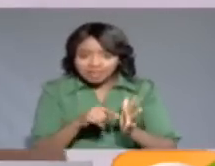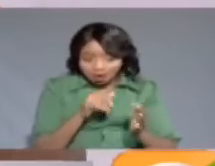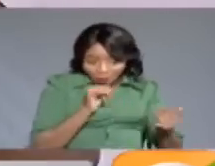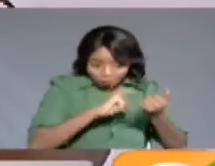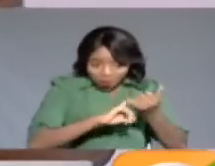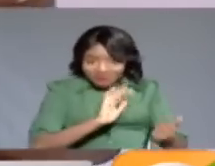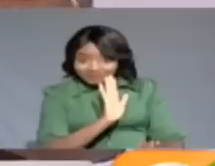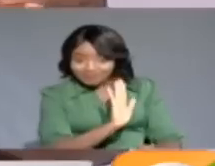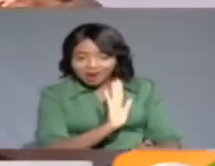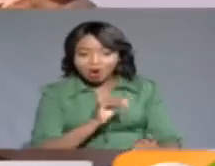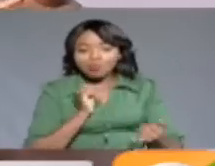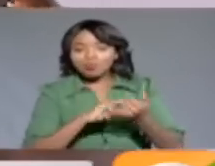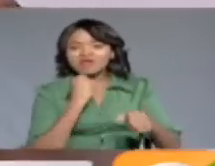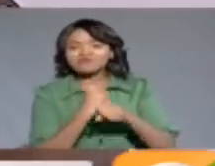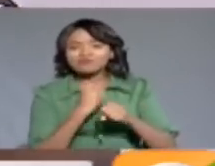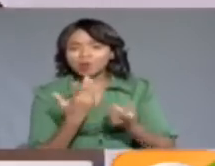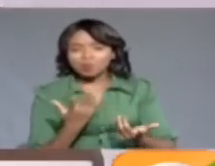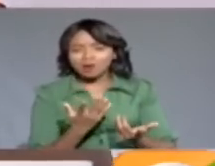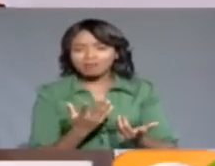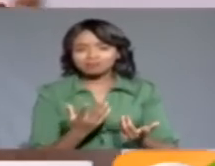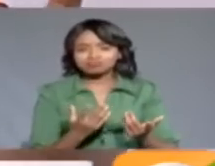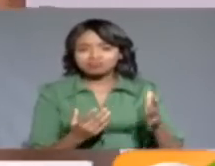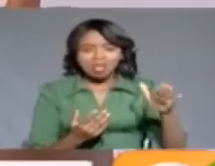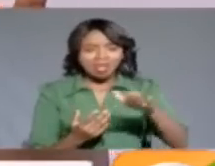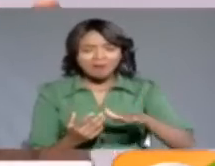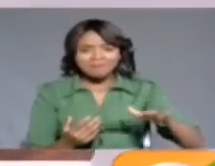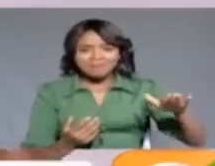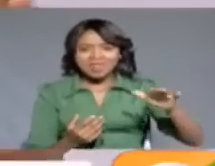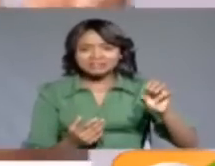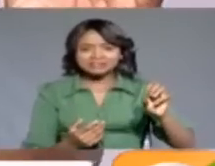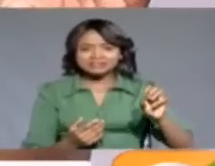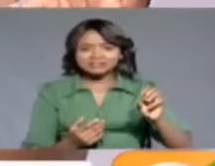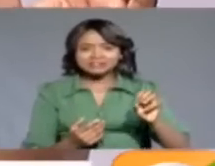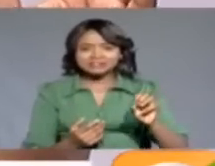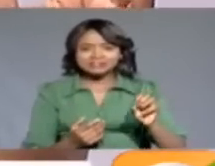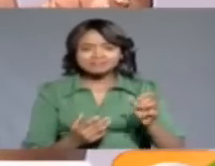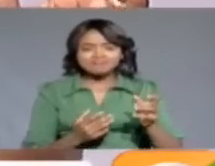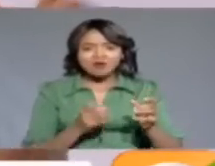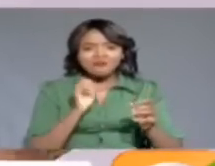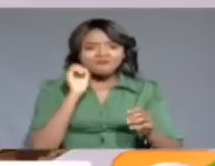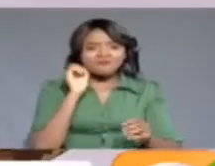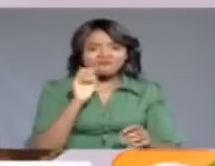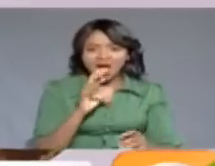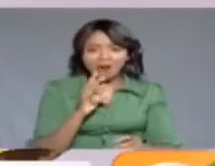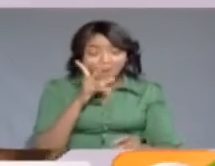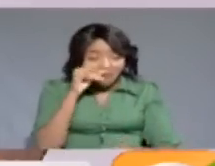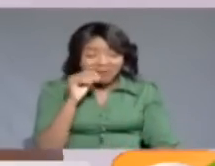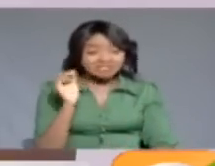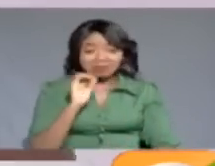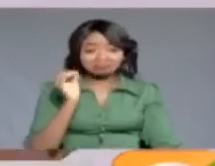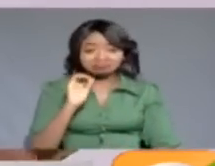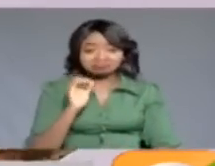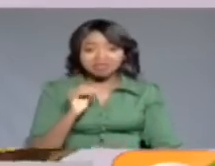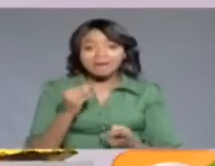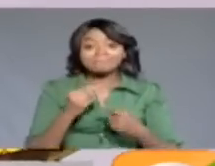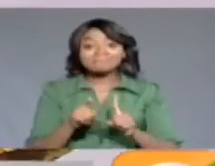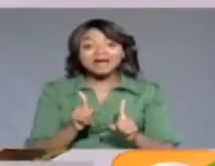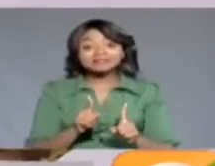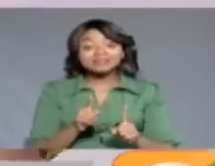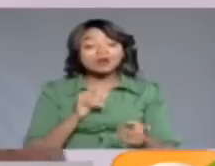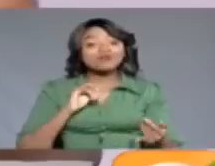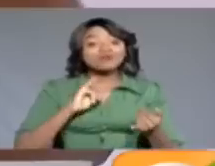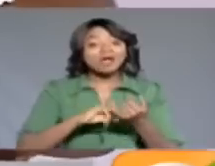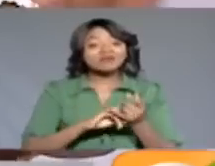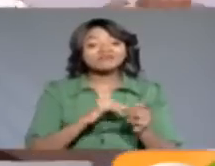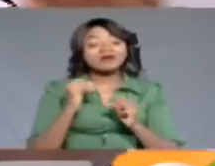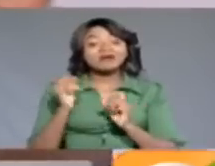mke wake anafanya kazi sehemu ambayo umbali wake na Mombasa dakika 15 ushafika. Lakini huyu mke ameacha kabisa kwenda